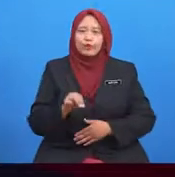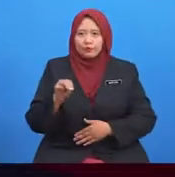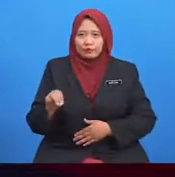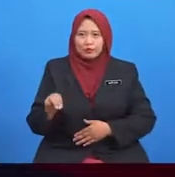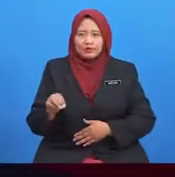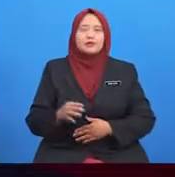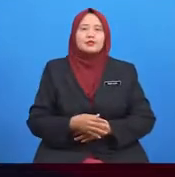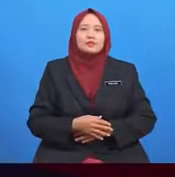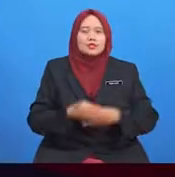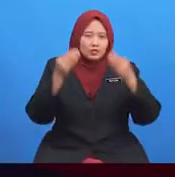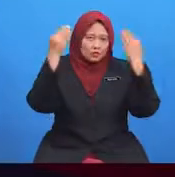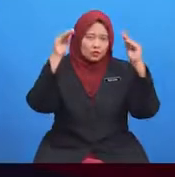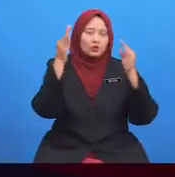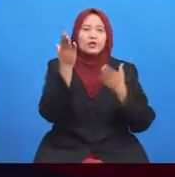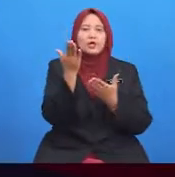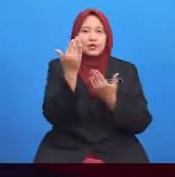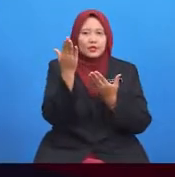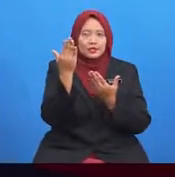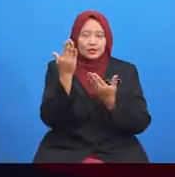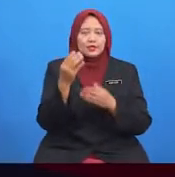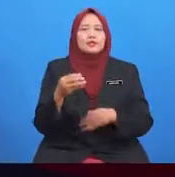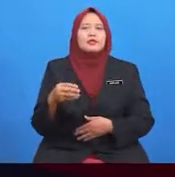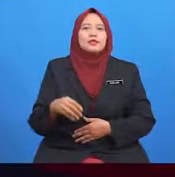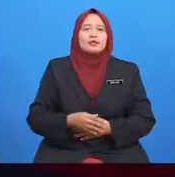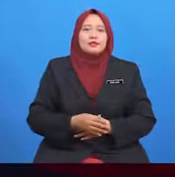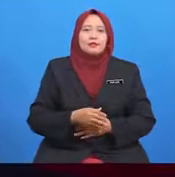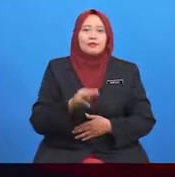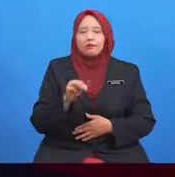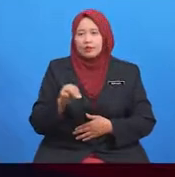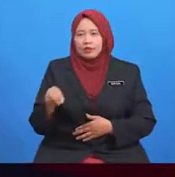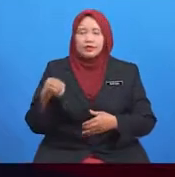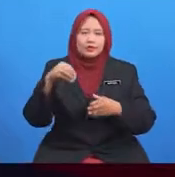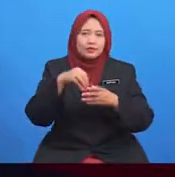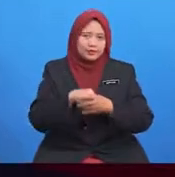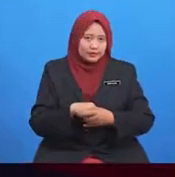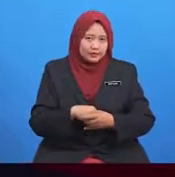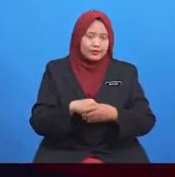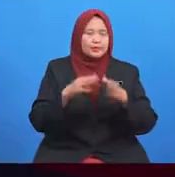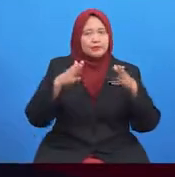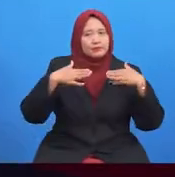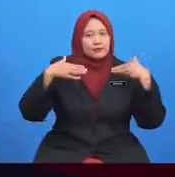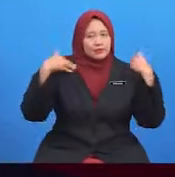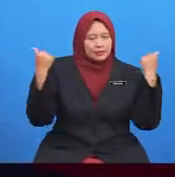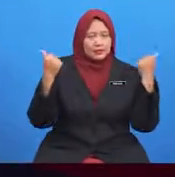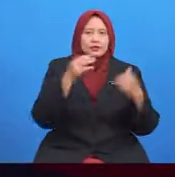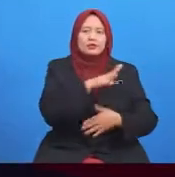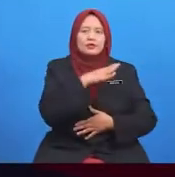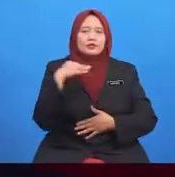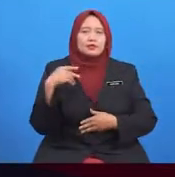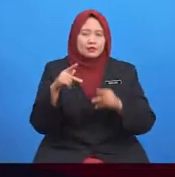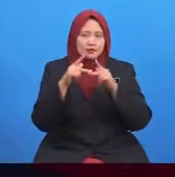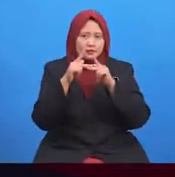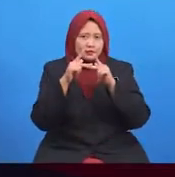Cikgu harap murid-murid berada dalam keadaan sihat dan kekal bersemangat. Nama